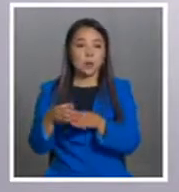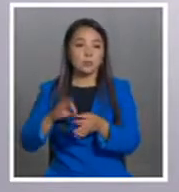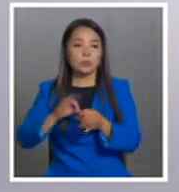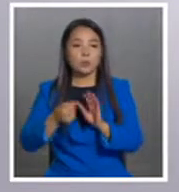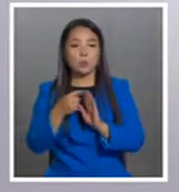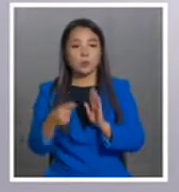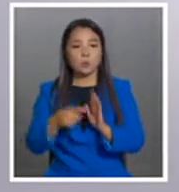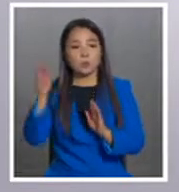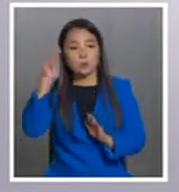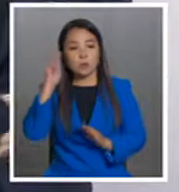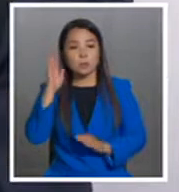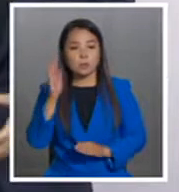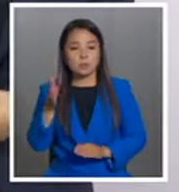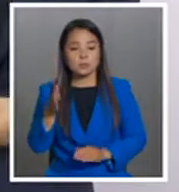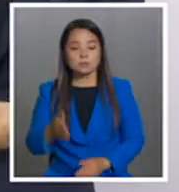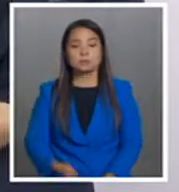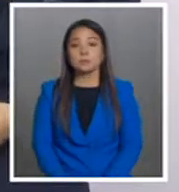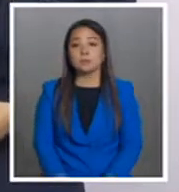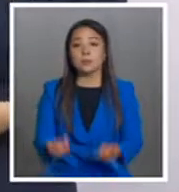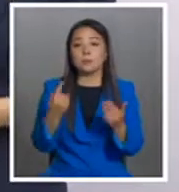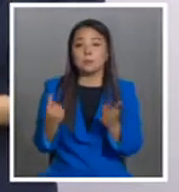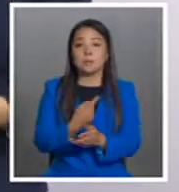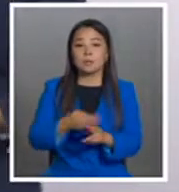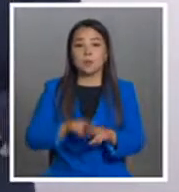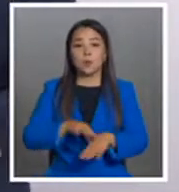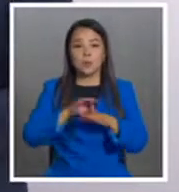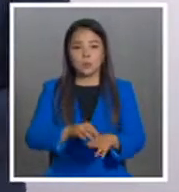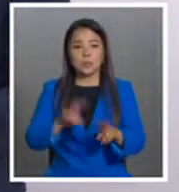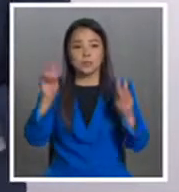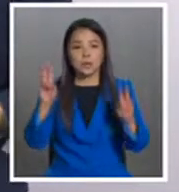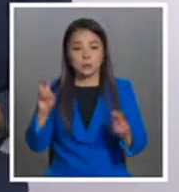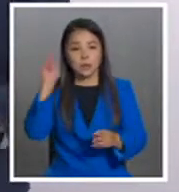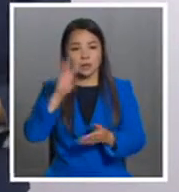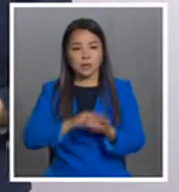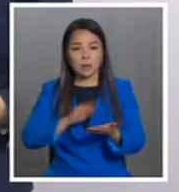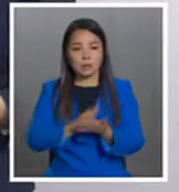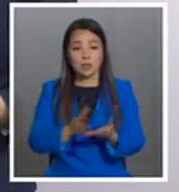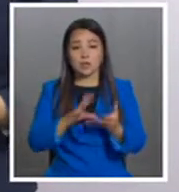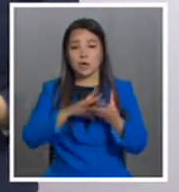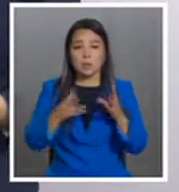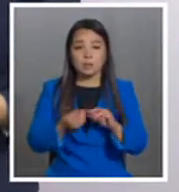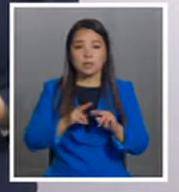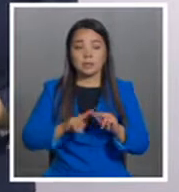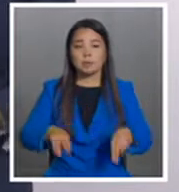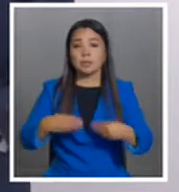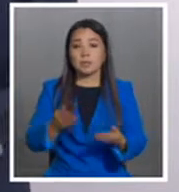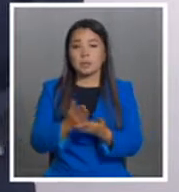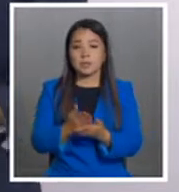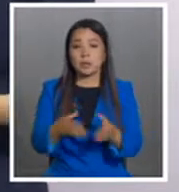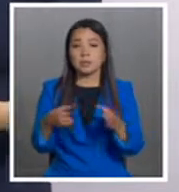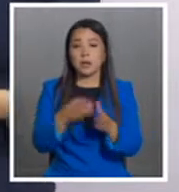бөлуді үйренесіздер. Алдымен өткен тақырыпты қайталап алайық. Шаманы берілген қатынаста бөлу